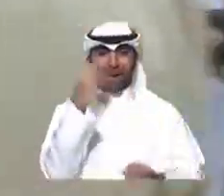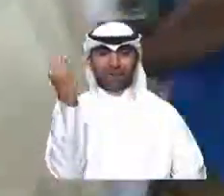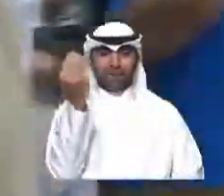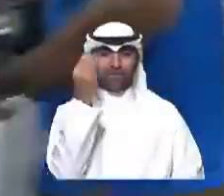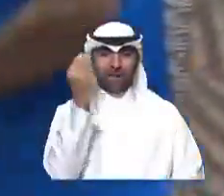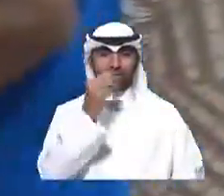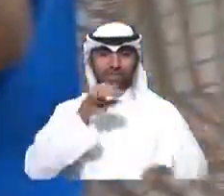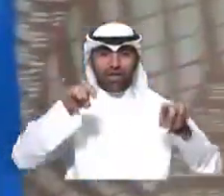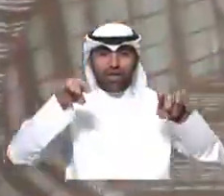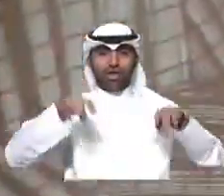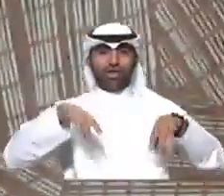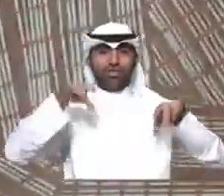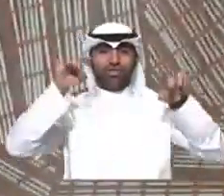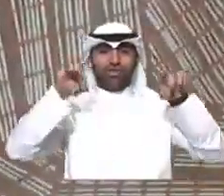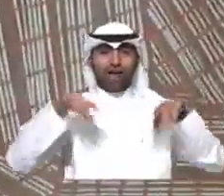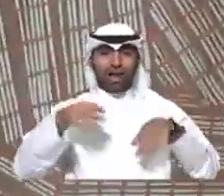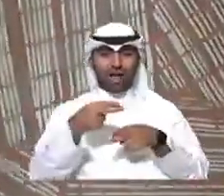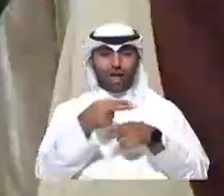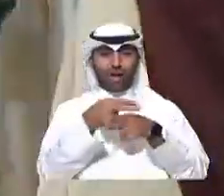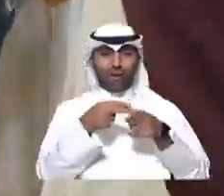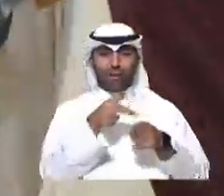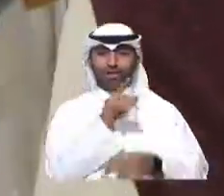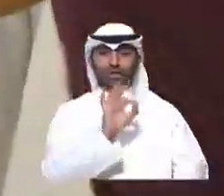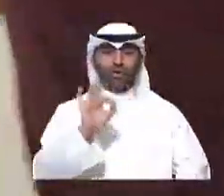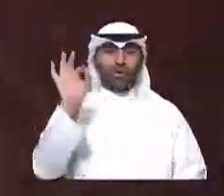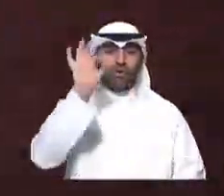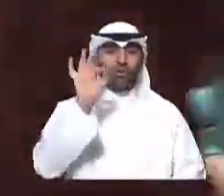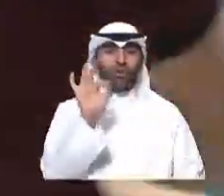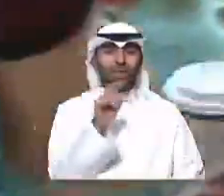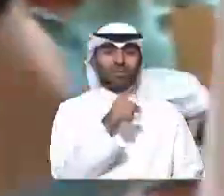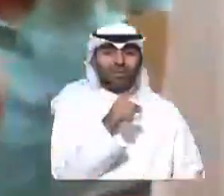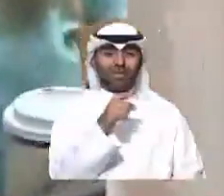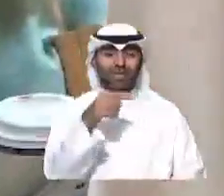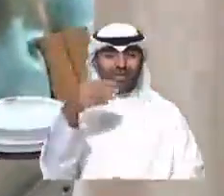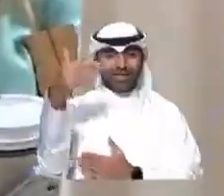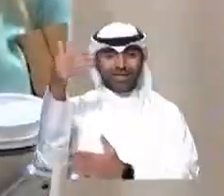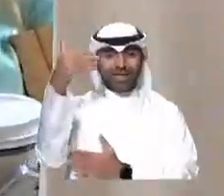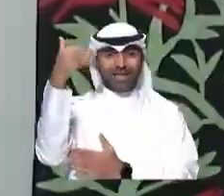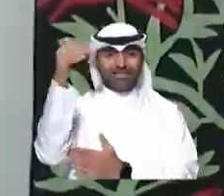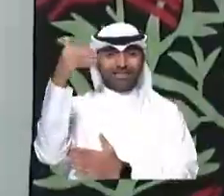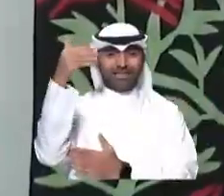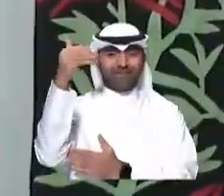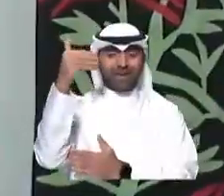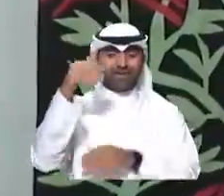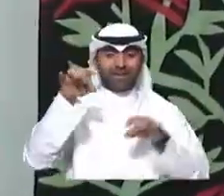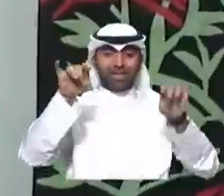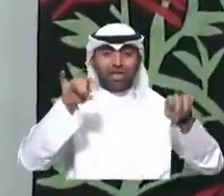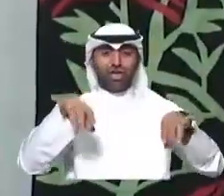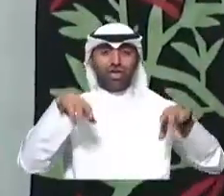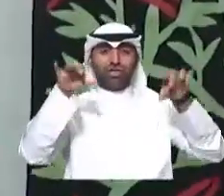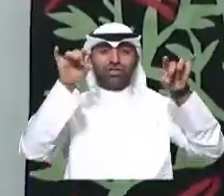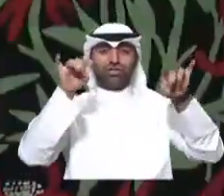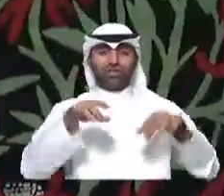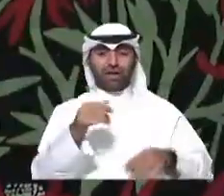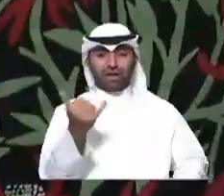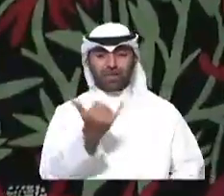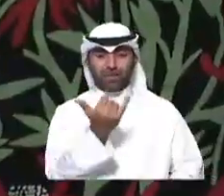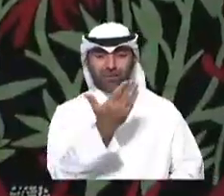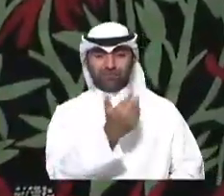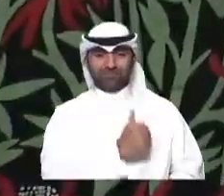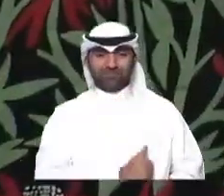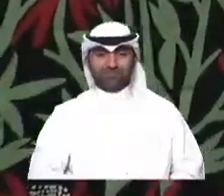والأسترالية لإنجاز المنسوجات الفنية وتعزيز دور المرأة في مجالات الفنون